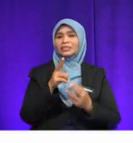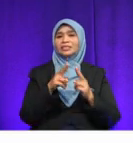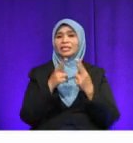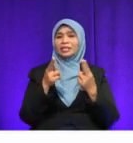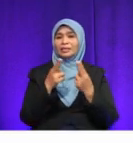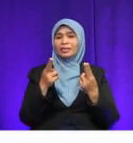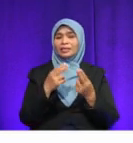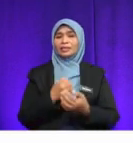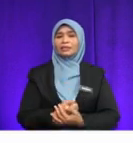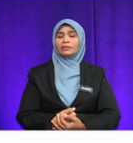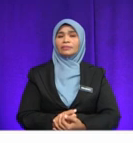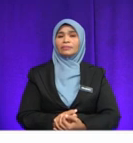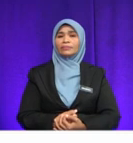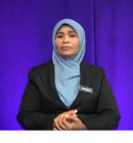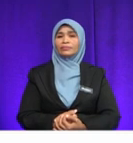makanan